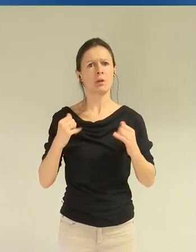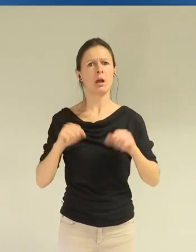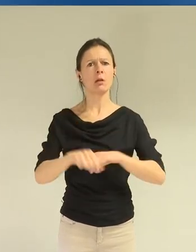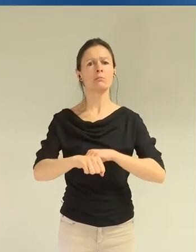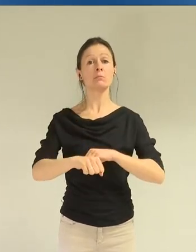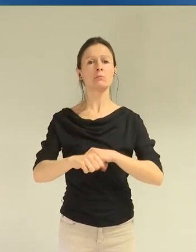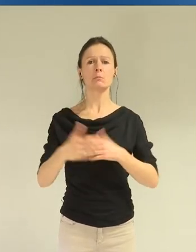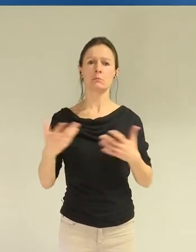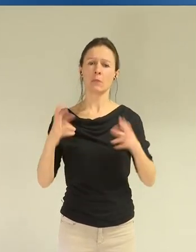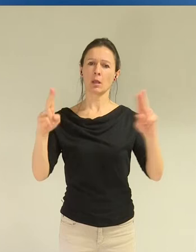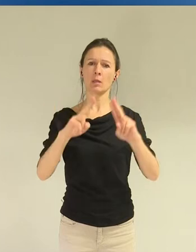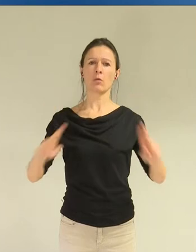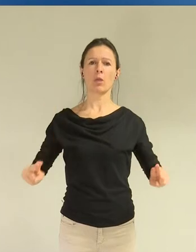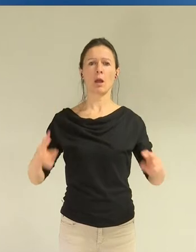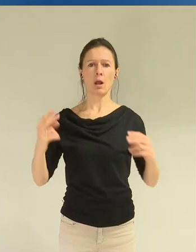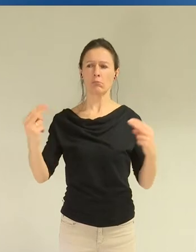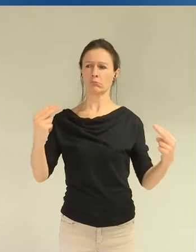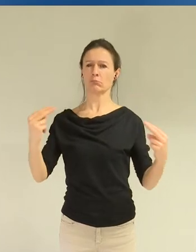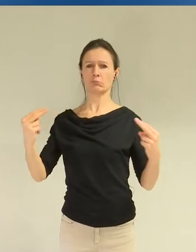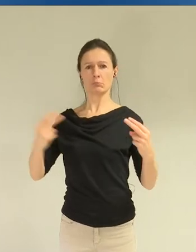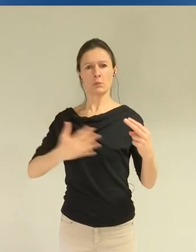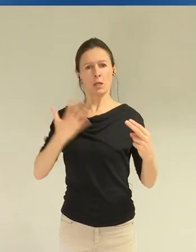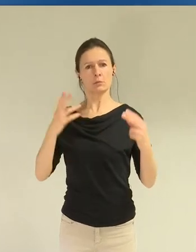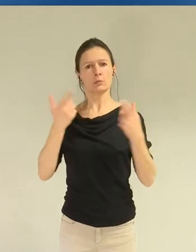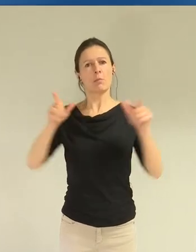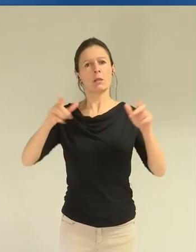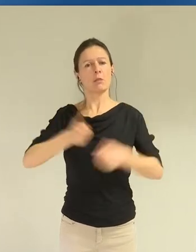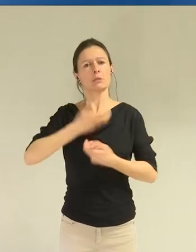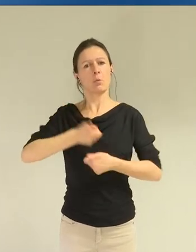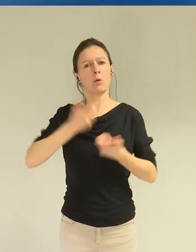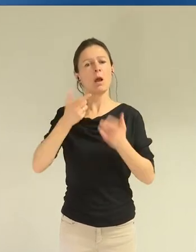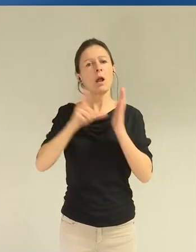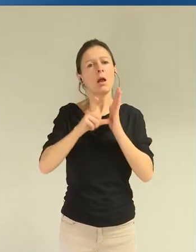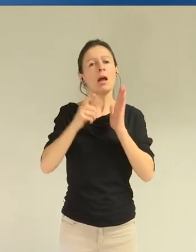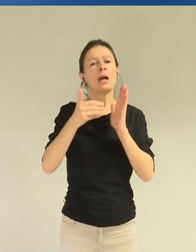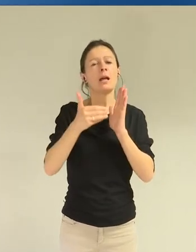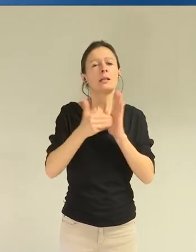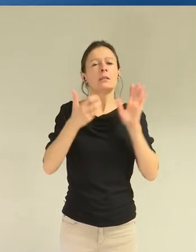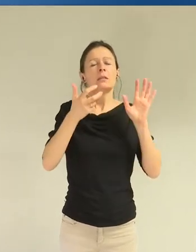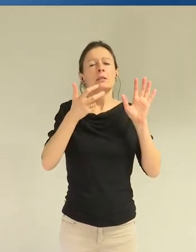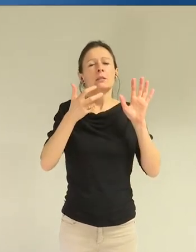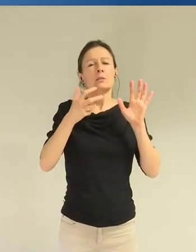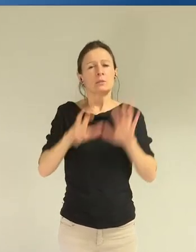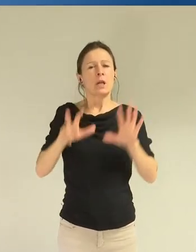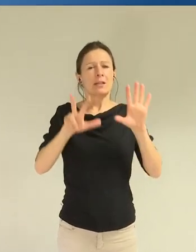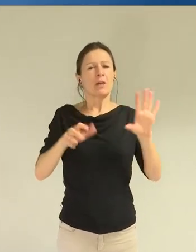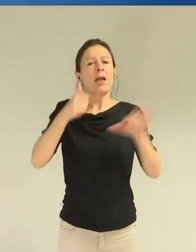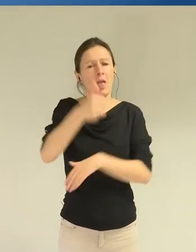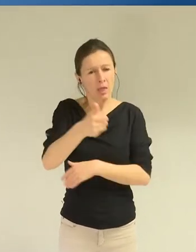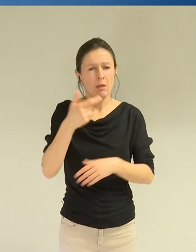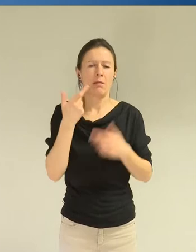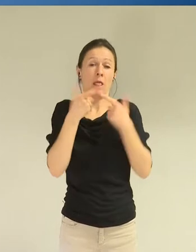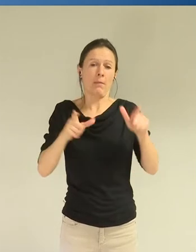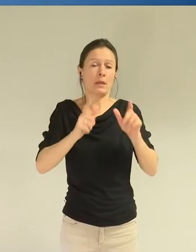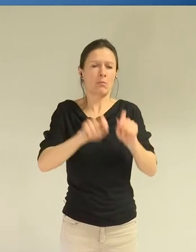internationale la france a écrit dans sa loi de 1881 la liberté de la presse la plus récemment en 1986